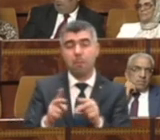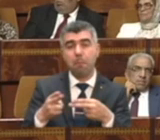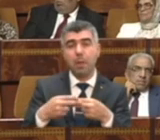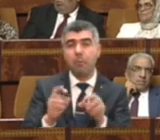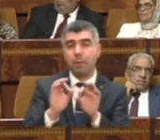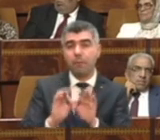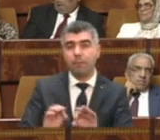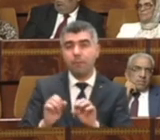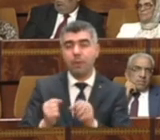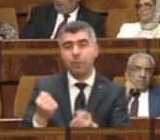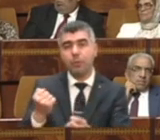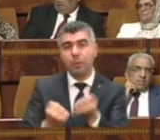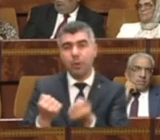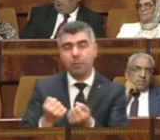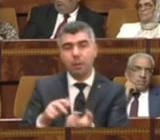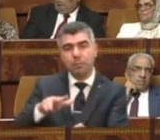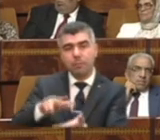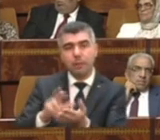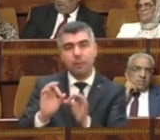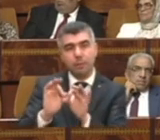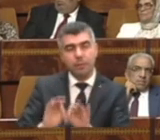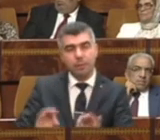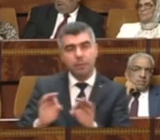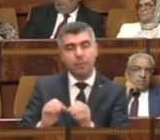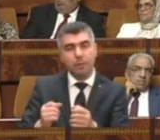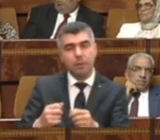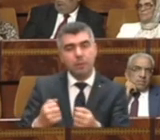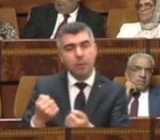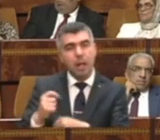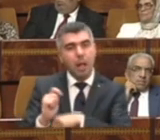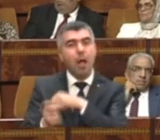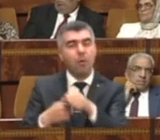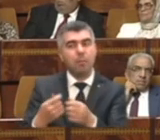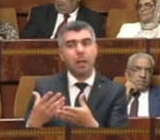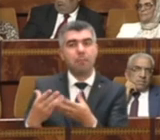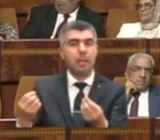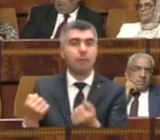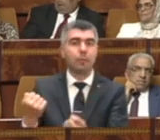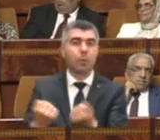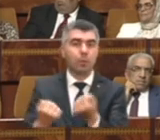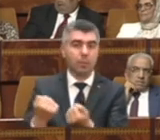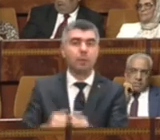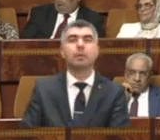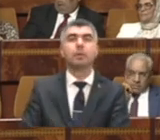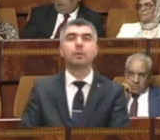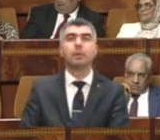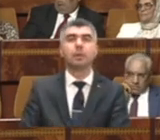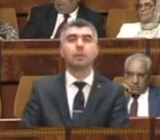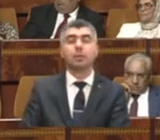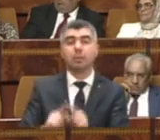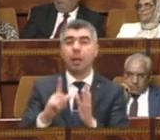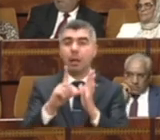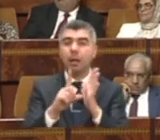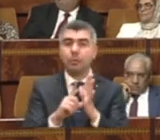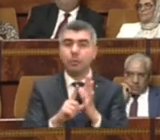الدور حيوي هام في انعاش الحياه الاجتماعيه بالعالم القروي. السيد الوزير يجب وضع اطار قانون،